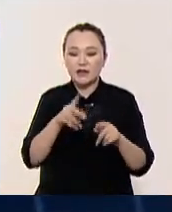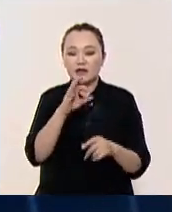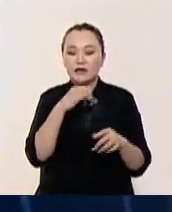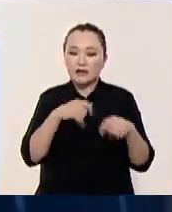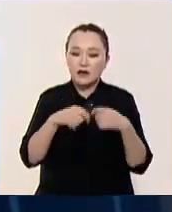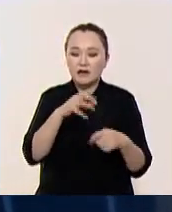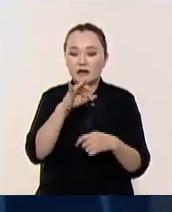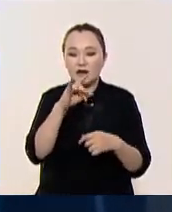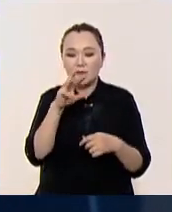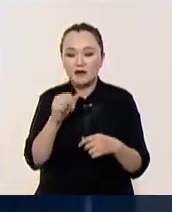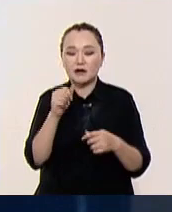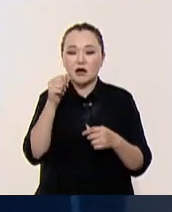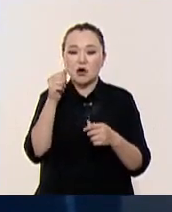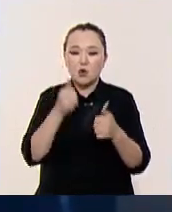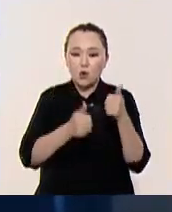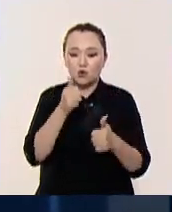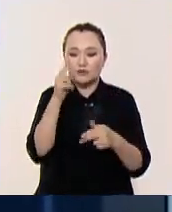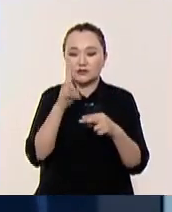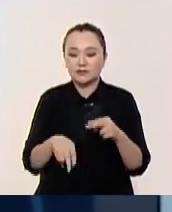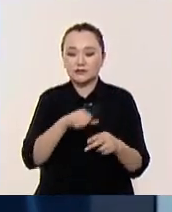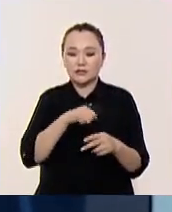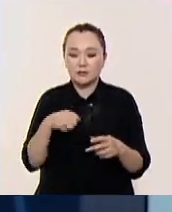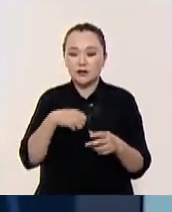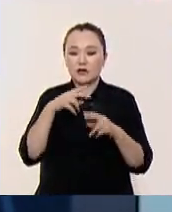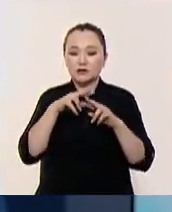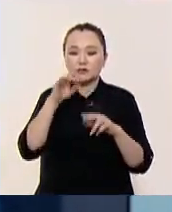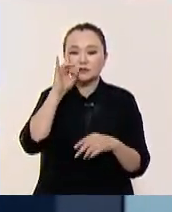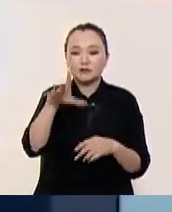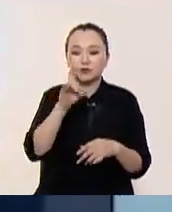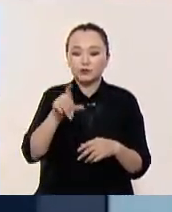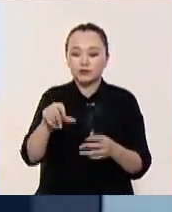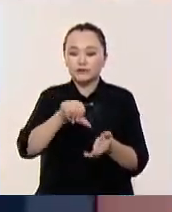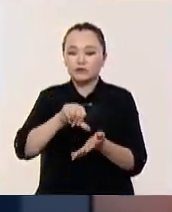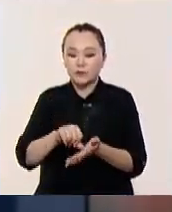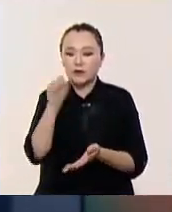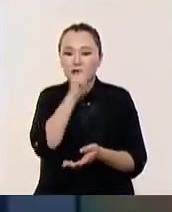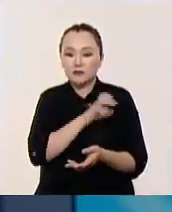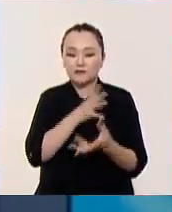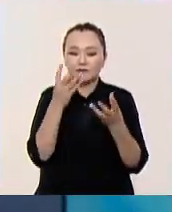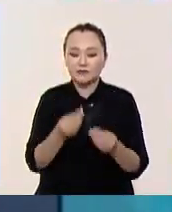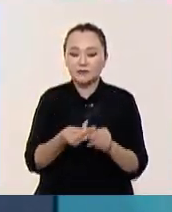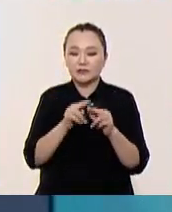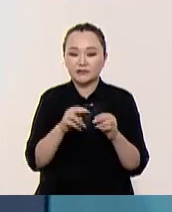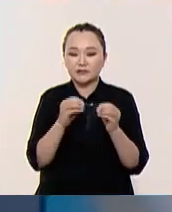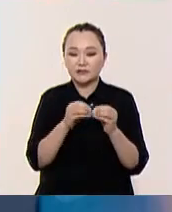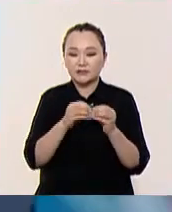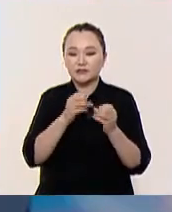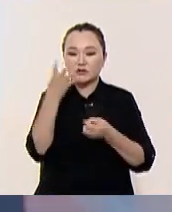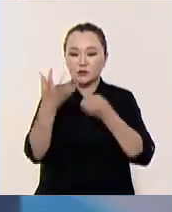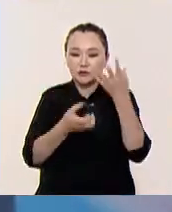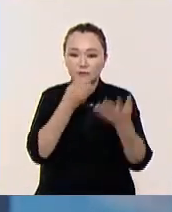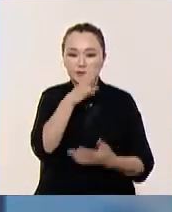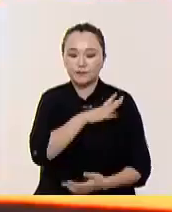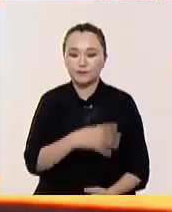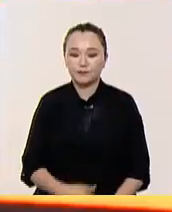конкурсы завершением стал яркий концерт с участием артистов отечественной эстрады в этот день запустили и десятки салютов